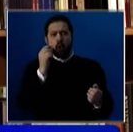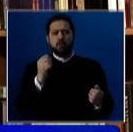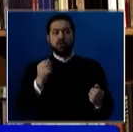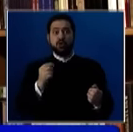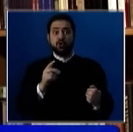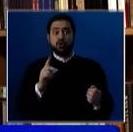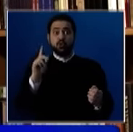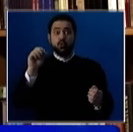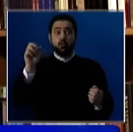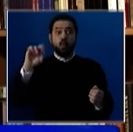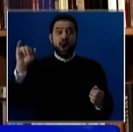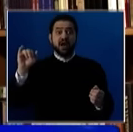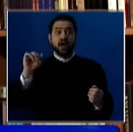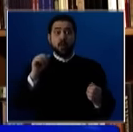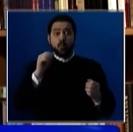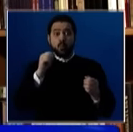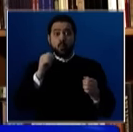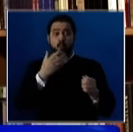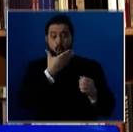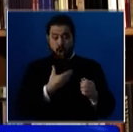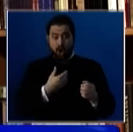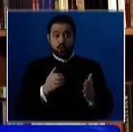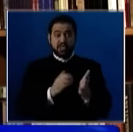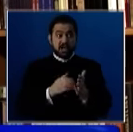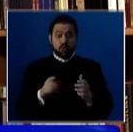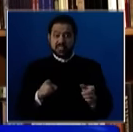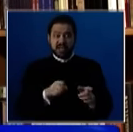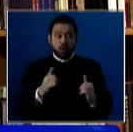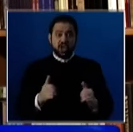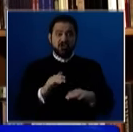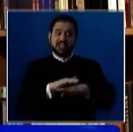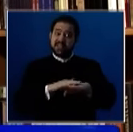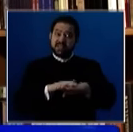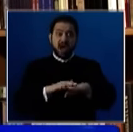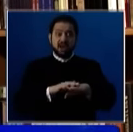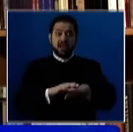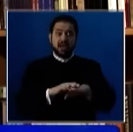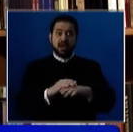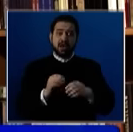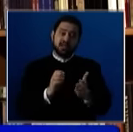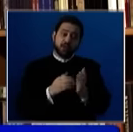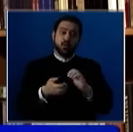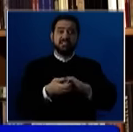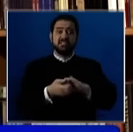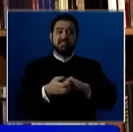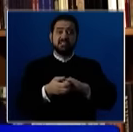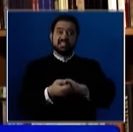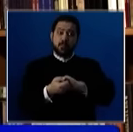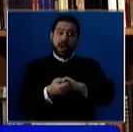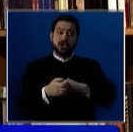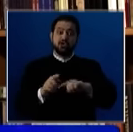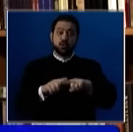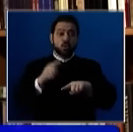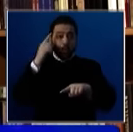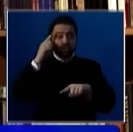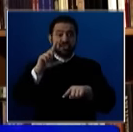doar monahul trebuie să caute această iertare, pentru că stă în lume, trebuie să se împace cu sine, cu ceilalți, cu propria conștiință, cu Dumnezeu, pentru a